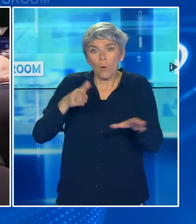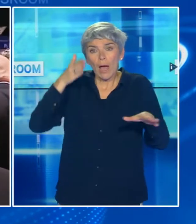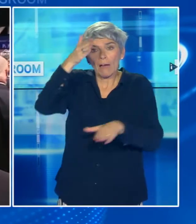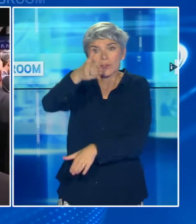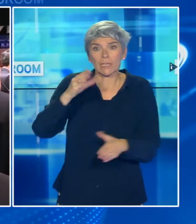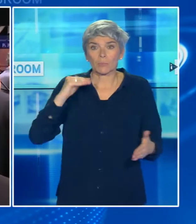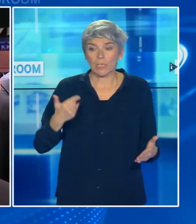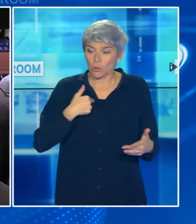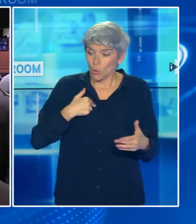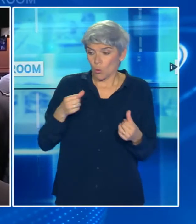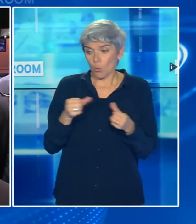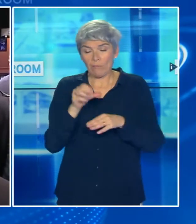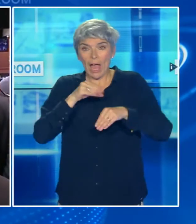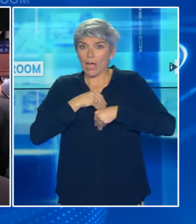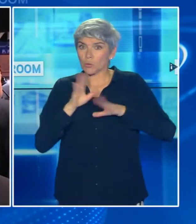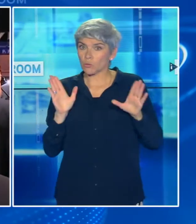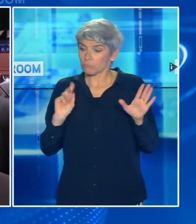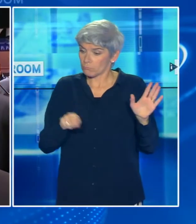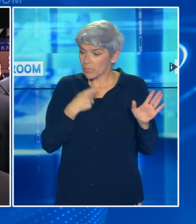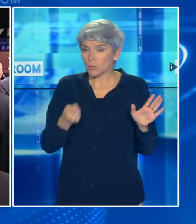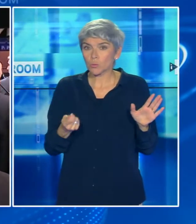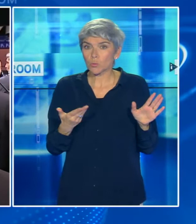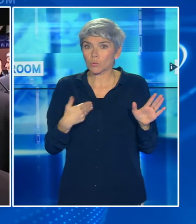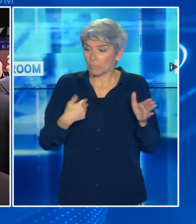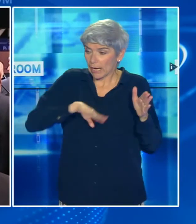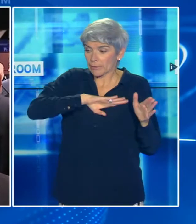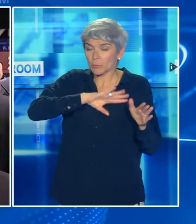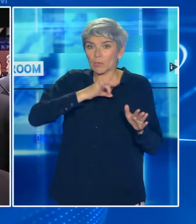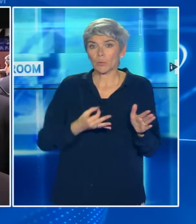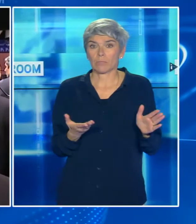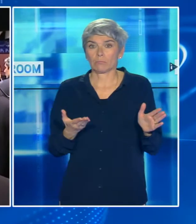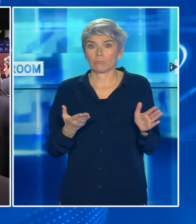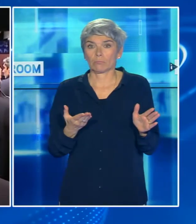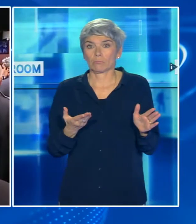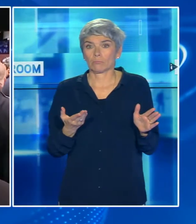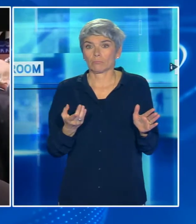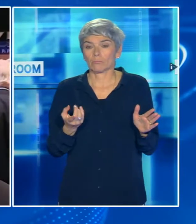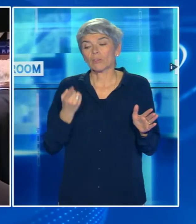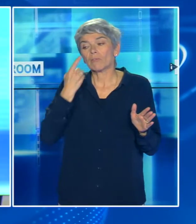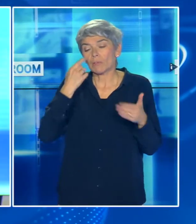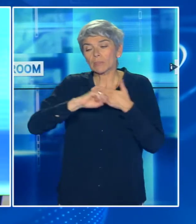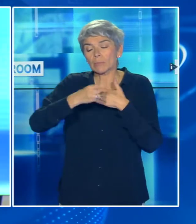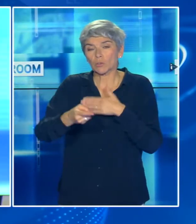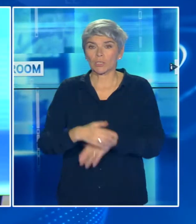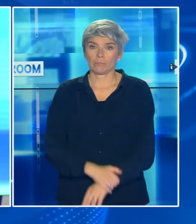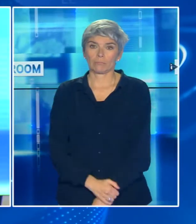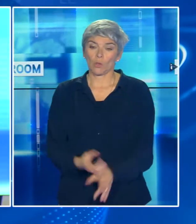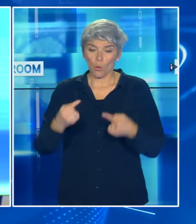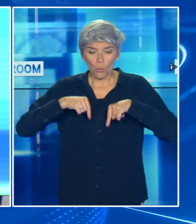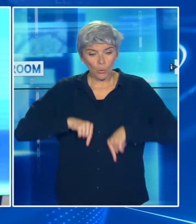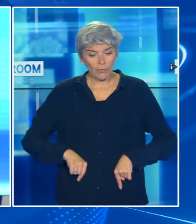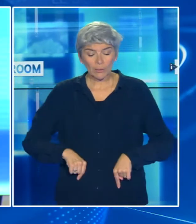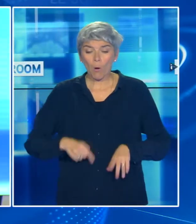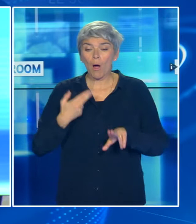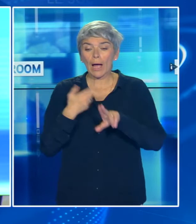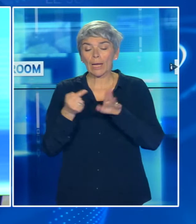et nous assumerons bien sûr nos responsabilités. Attendez la semaine prochaine. Voilà, le gouvernement a promis une réponse